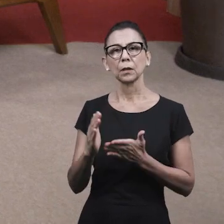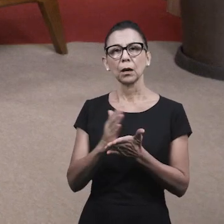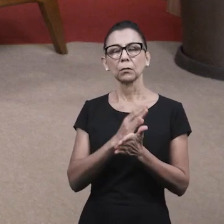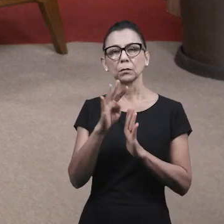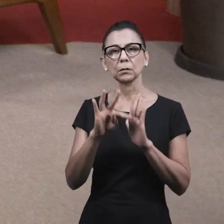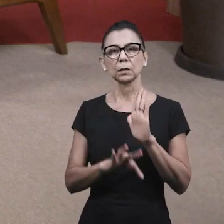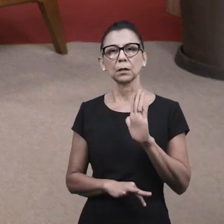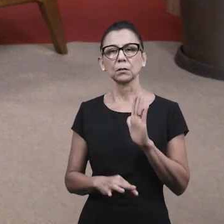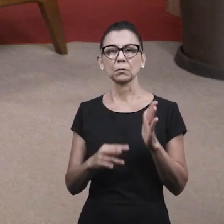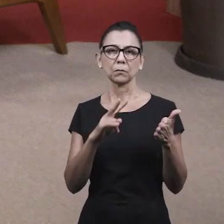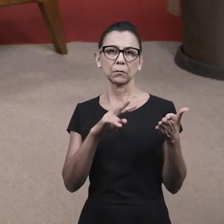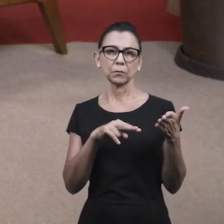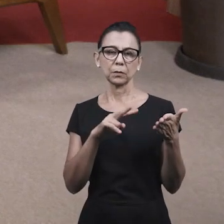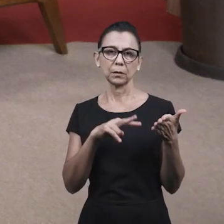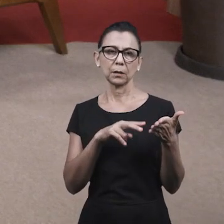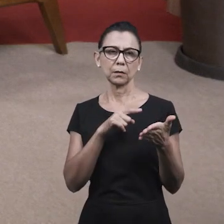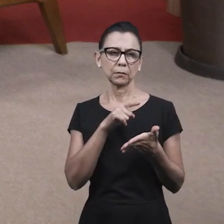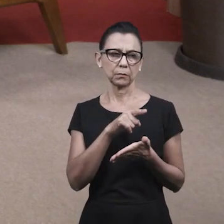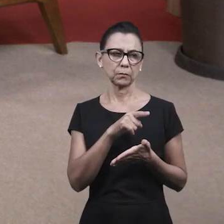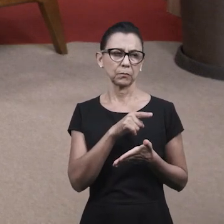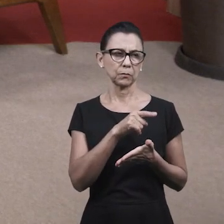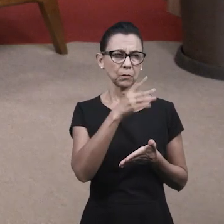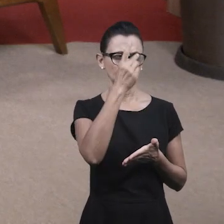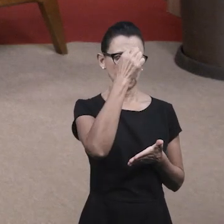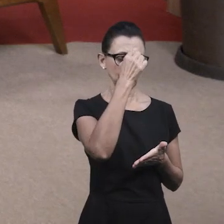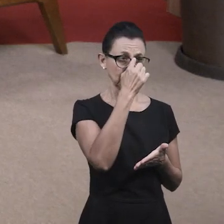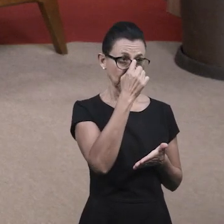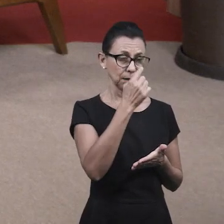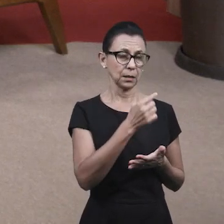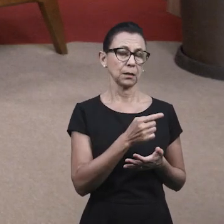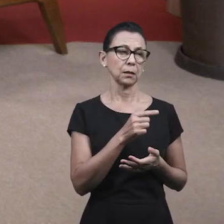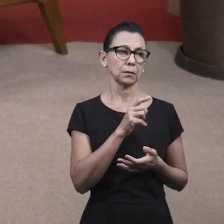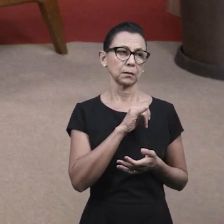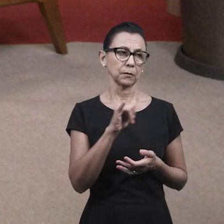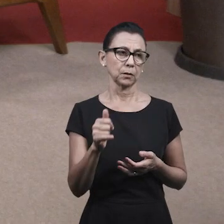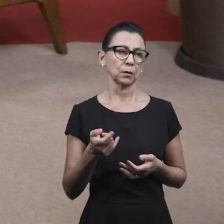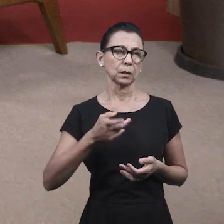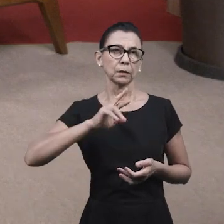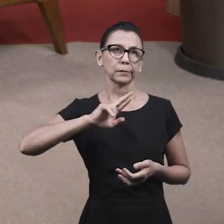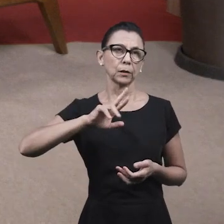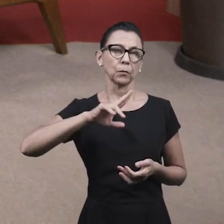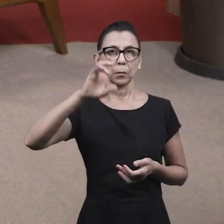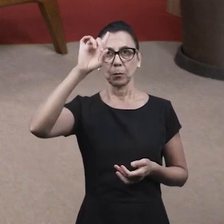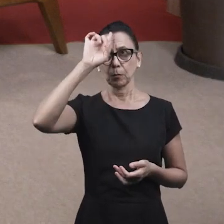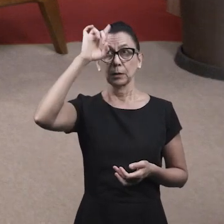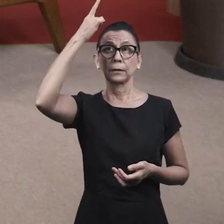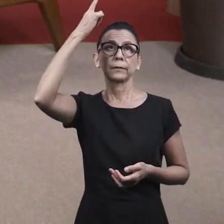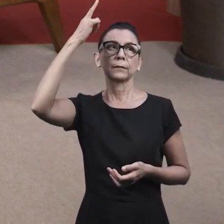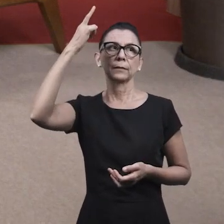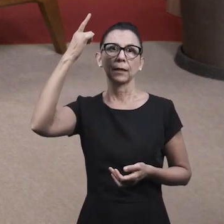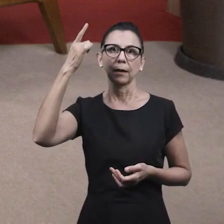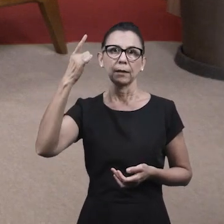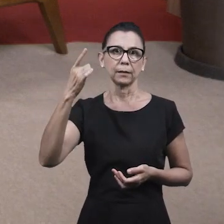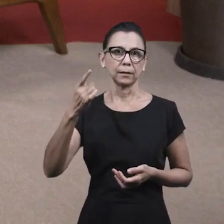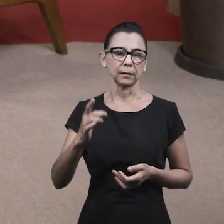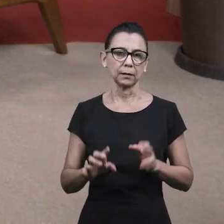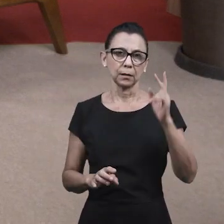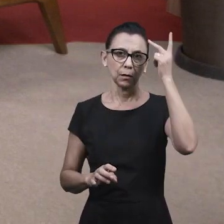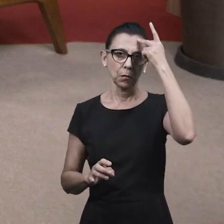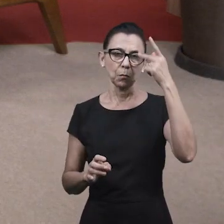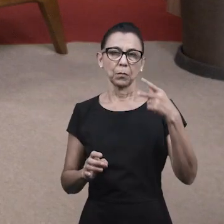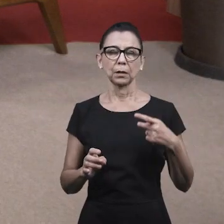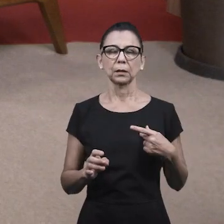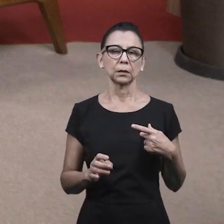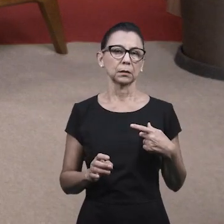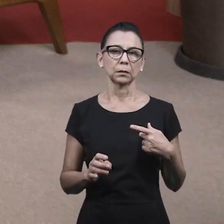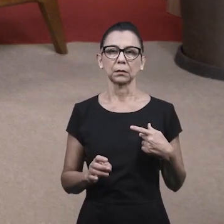c'est le seul médiateur entre Dieu et l'homme, comme dit la parole de Dieu. Très bien, nous allons lire ici quelques textes de la Bible, parce que vous avez